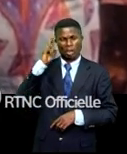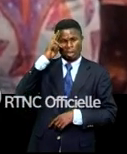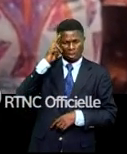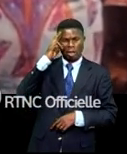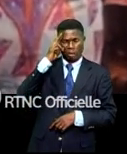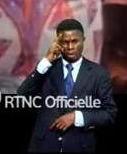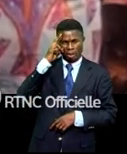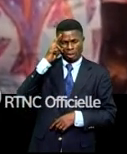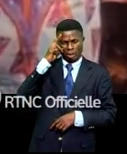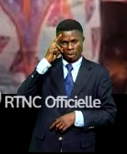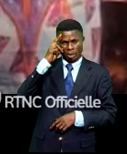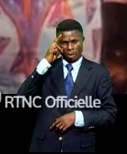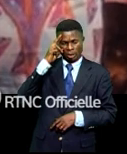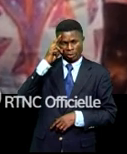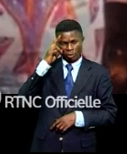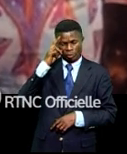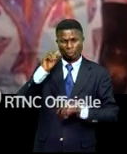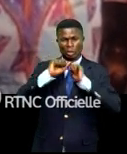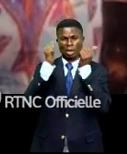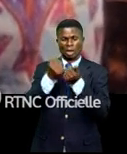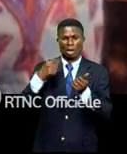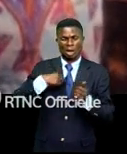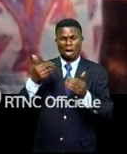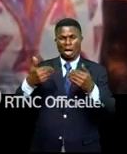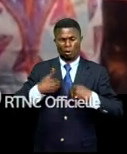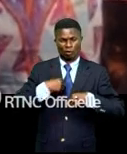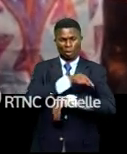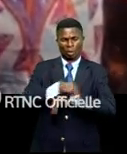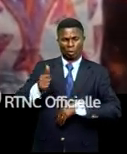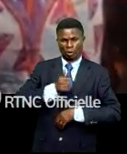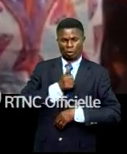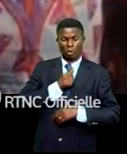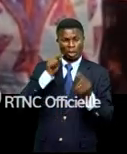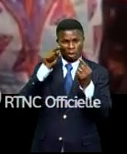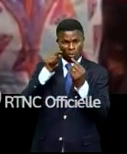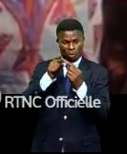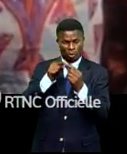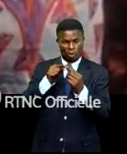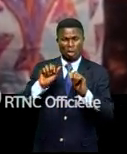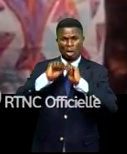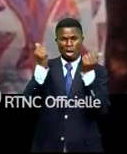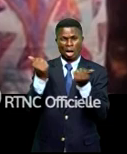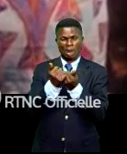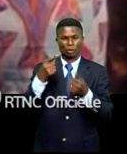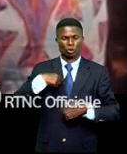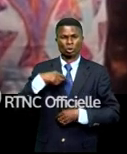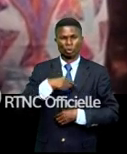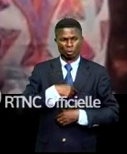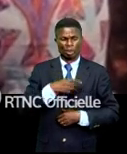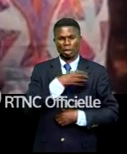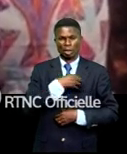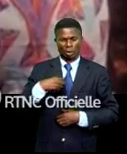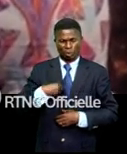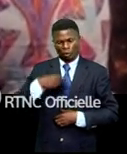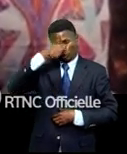que la FEPRO ait un siège, l'objectif de notre association. Les femmes